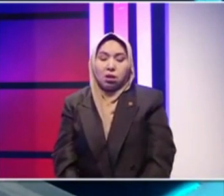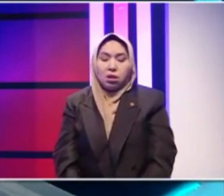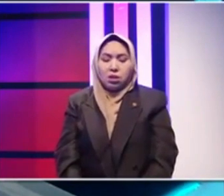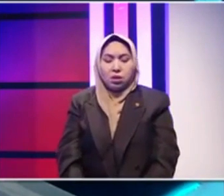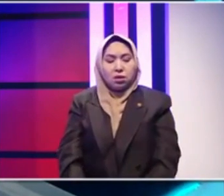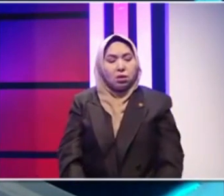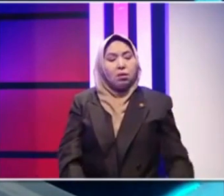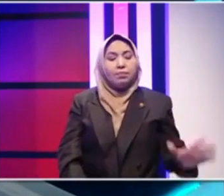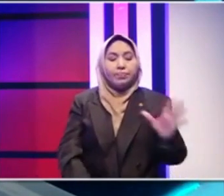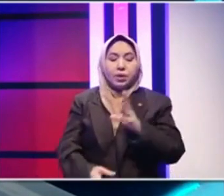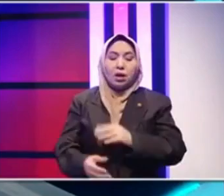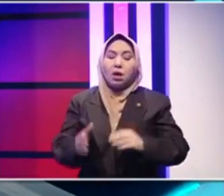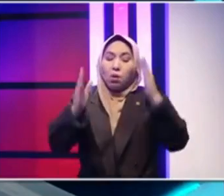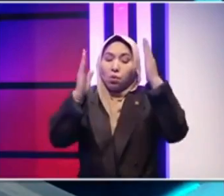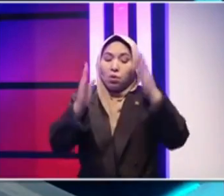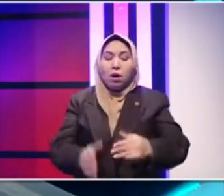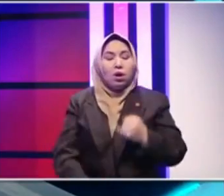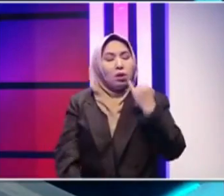لا